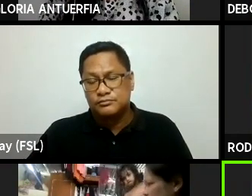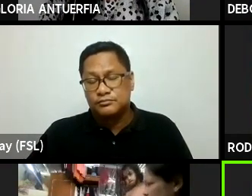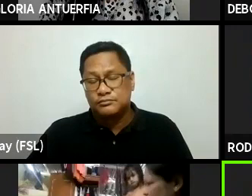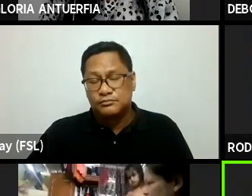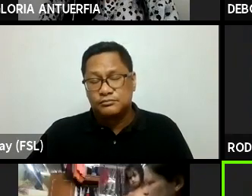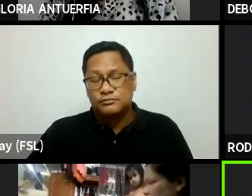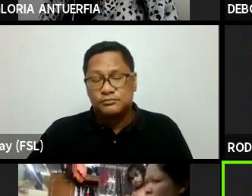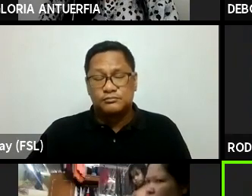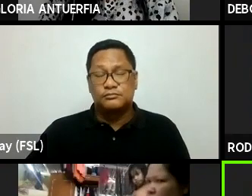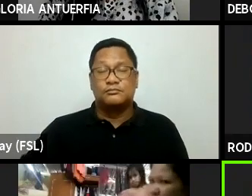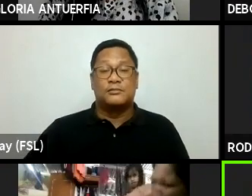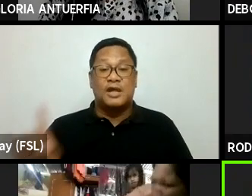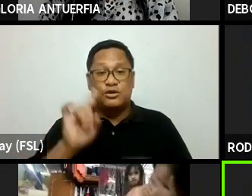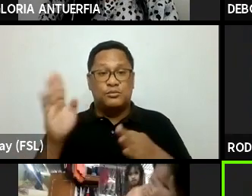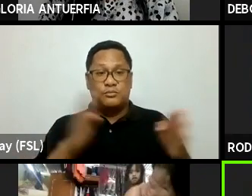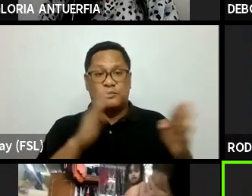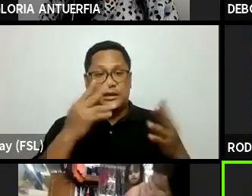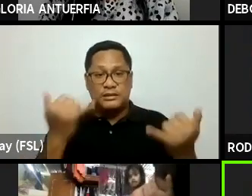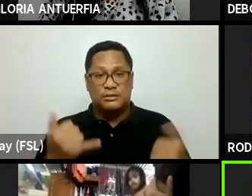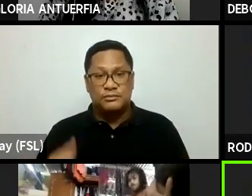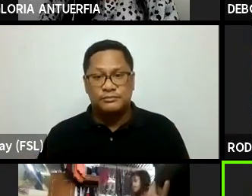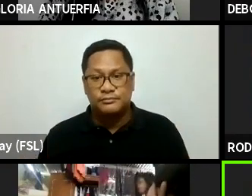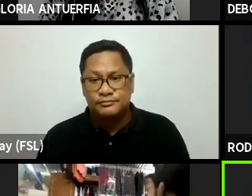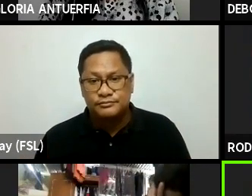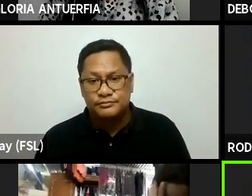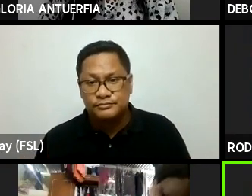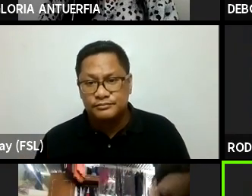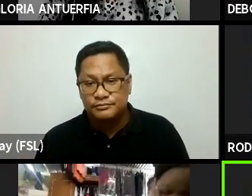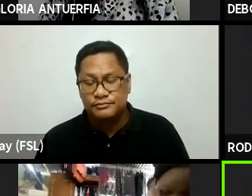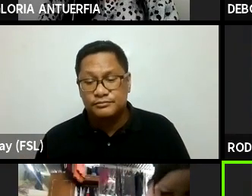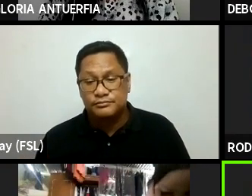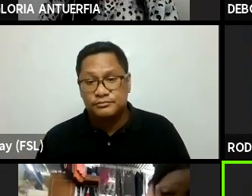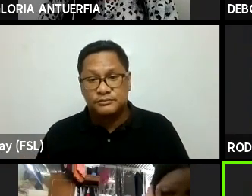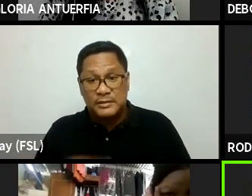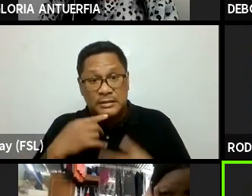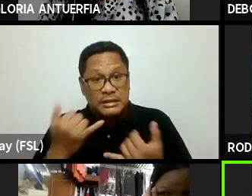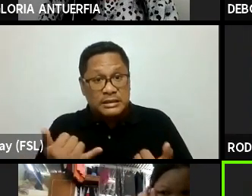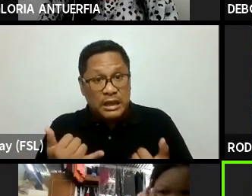If any. What's your plan now? Sa ngayon po kasi